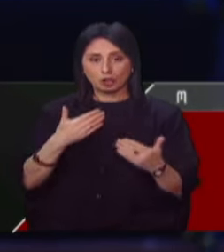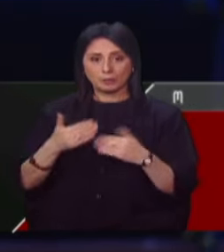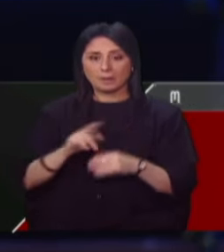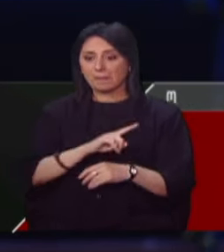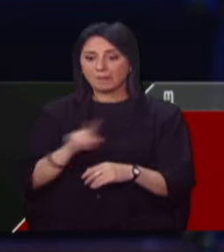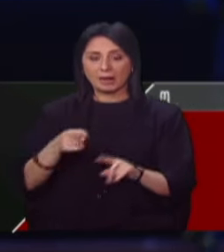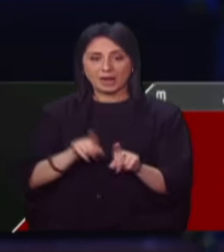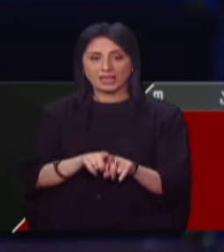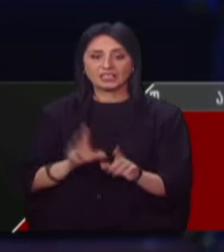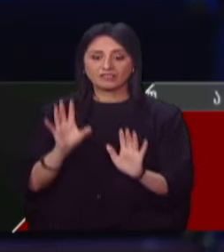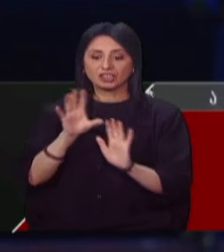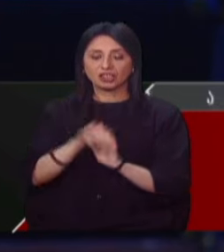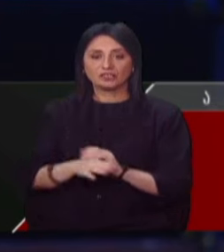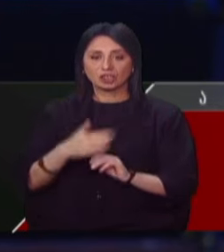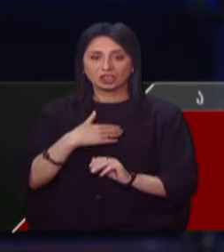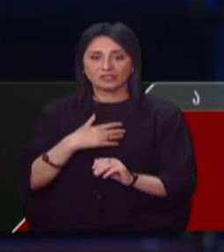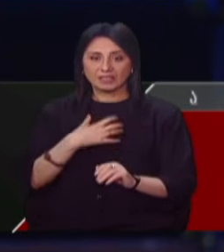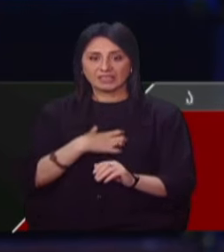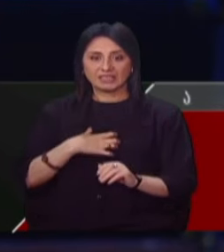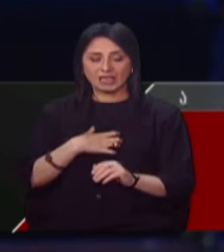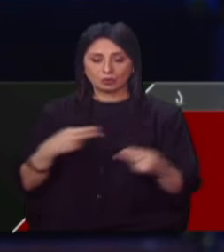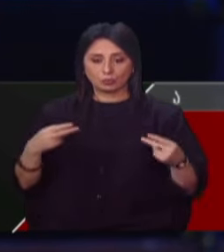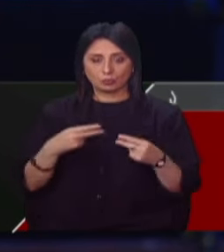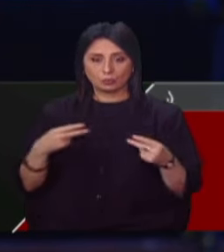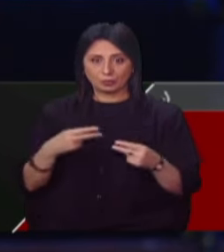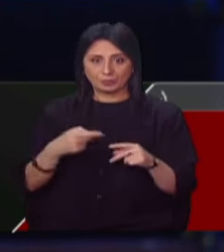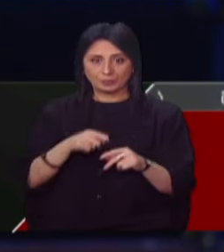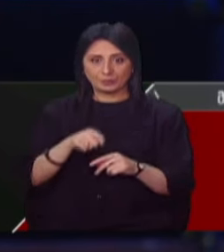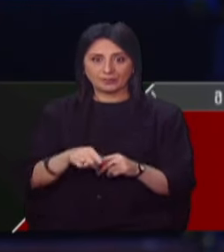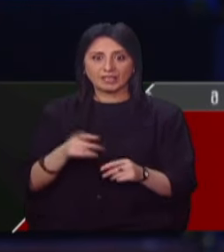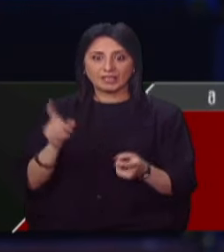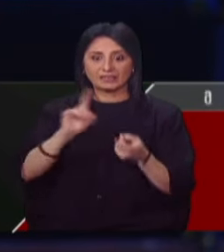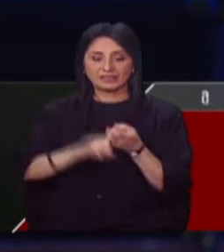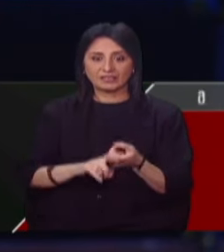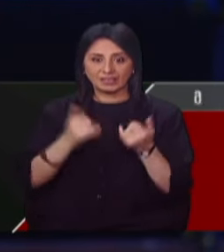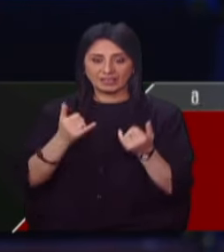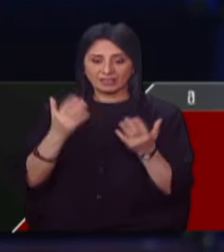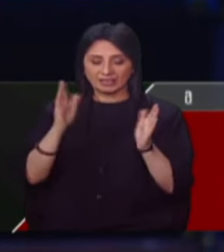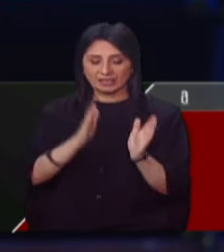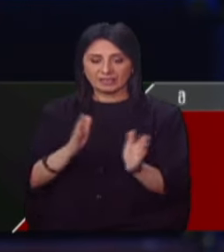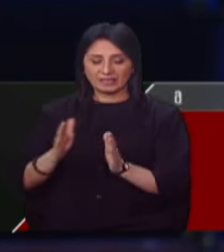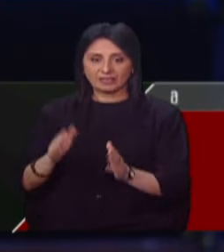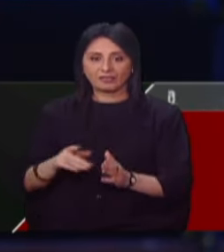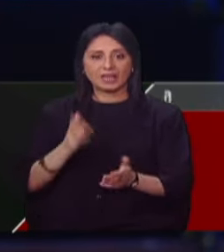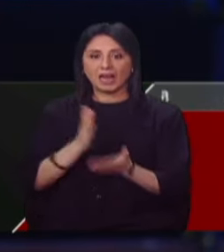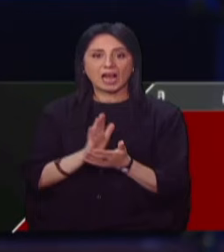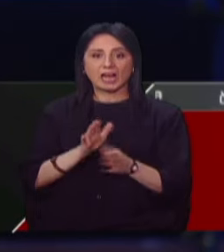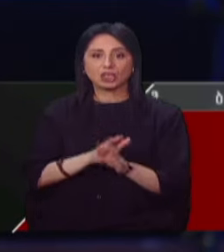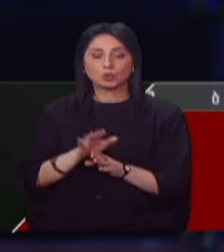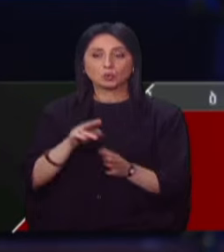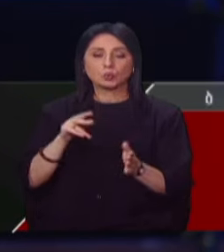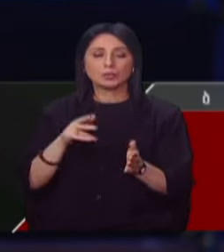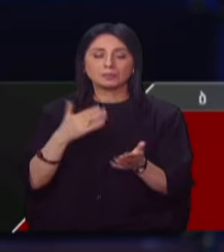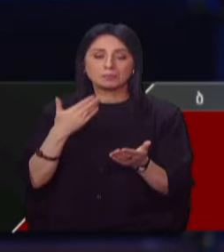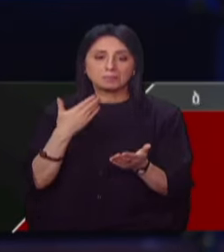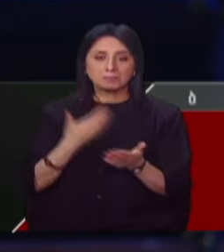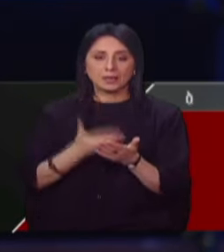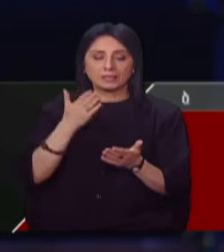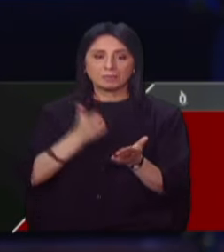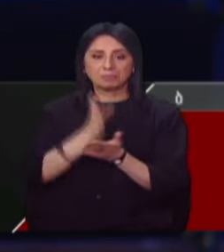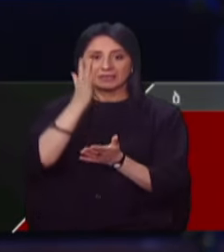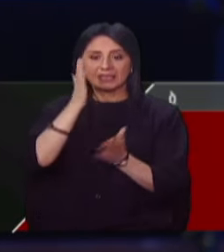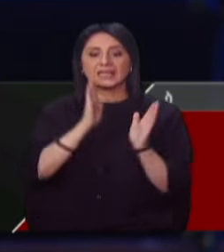მაგრამ ეს ასევე შედიოდა ჩვენს სტრატეგიულ ინტერესებში. წესებზე დაფუძნებული დღევანდელი წესრიგი, რა თქმა უნდა, არ არის სრულყოფილი, მაგრამ მისი